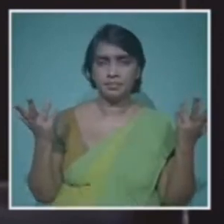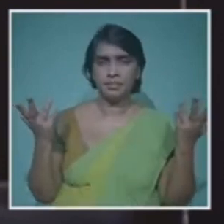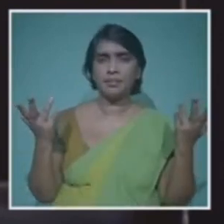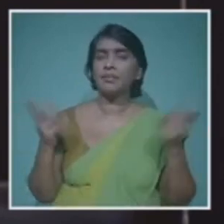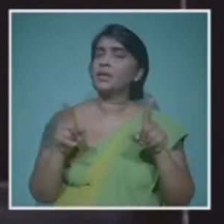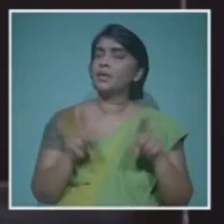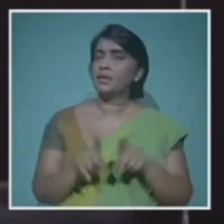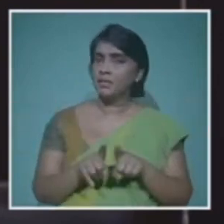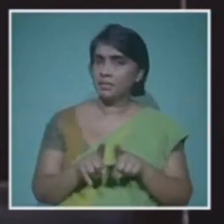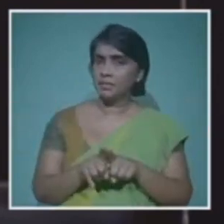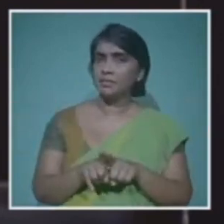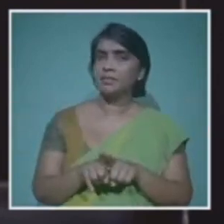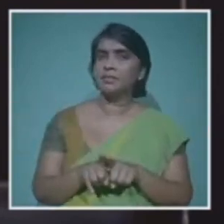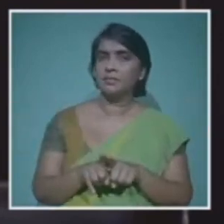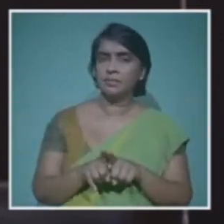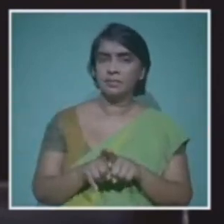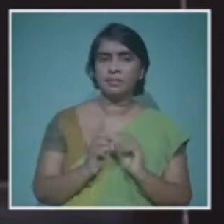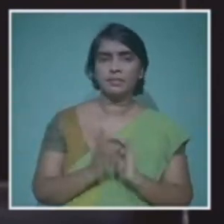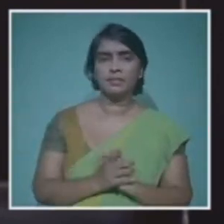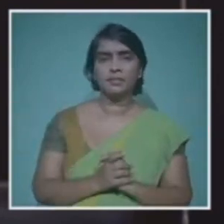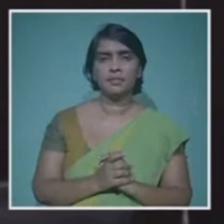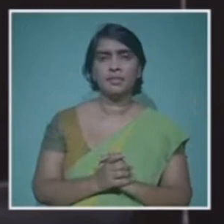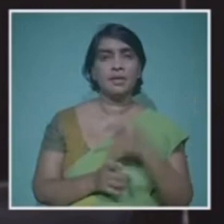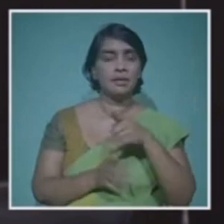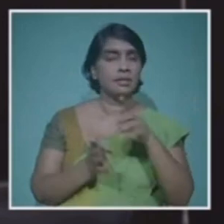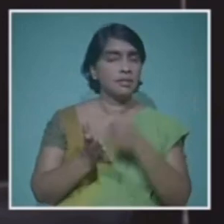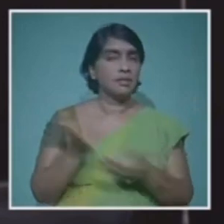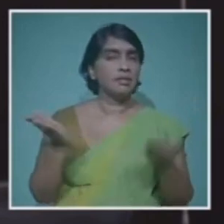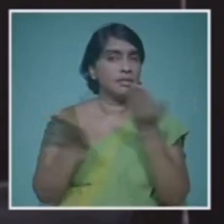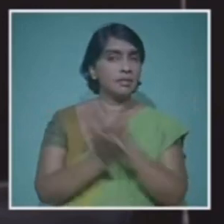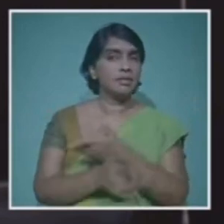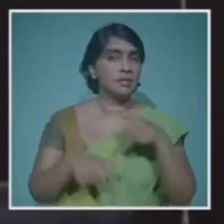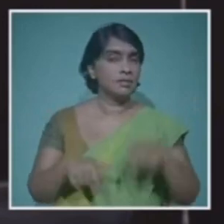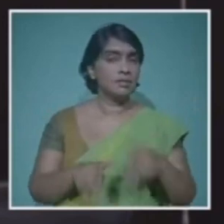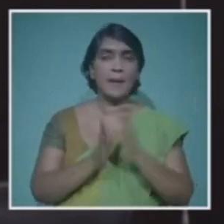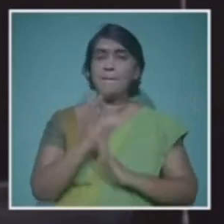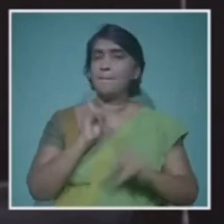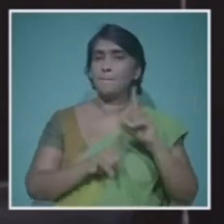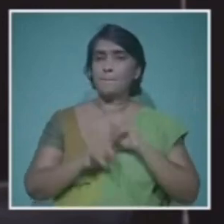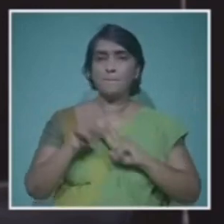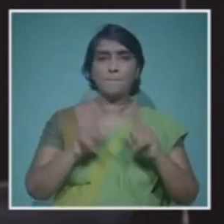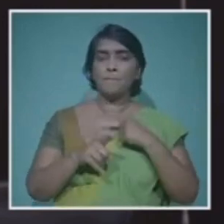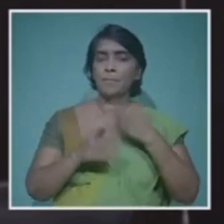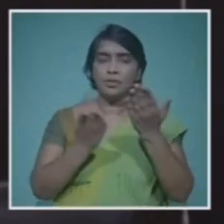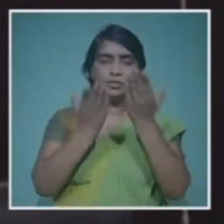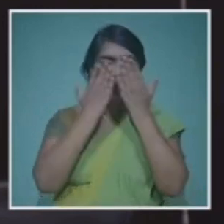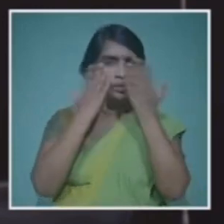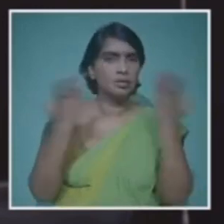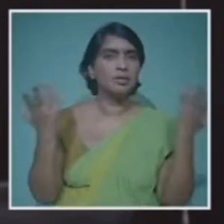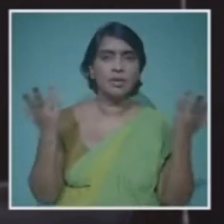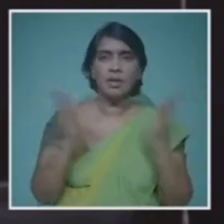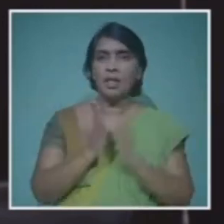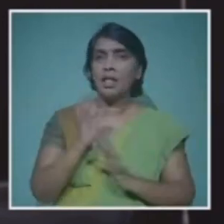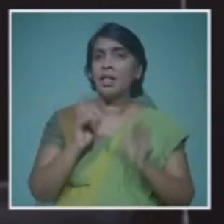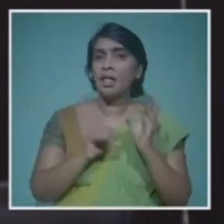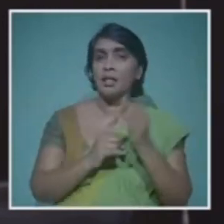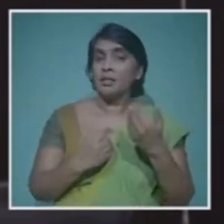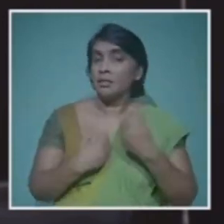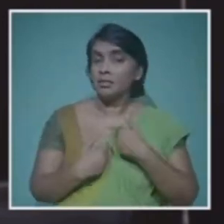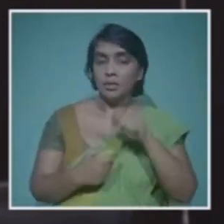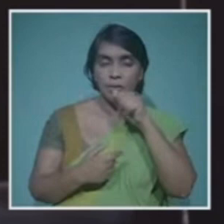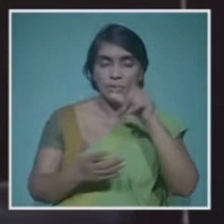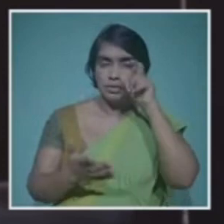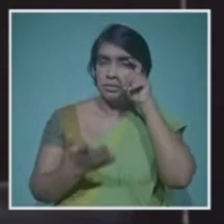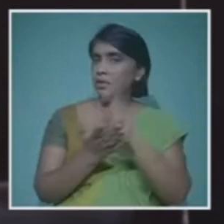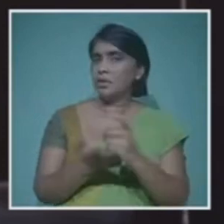නැතුව. ඒ වගේම තමයි මේ ගිවිසුම තවම අමාත්‍යාංශය දැකලා නැහැ. අමාත්‍යවරයා විදියට මම දැකලත්